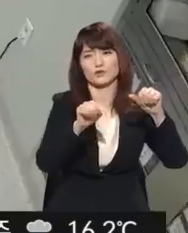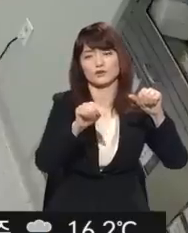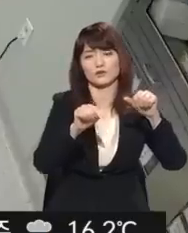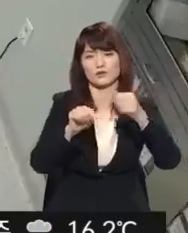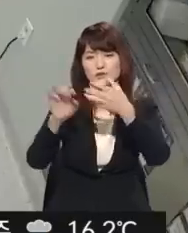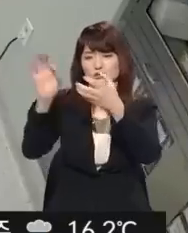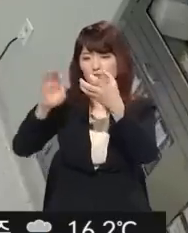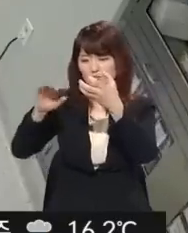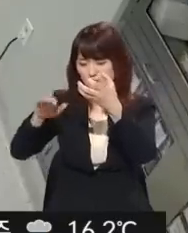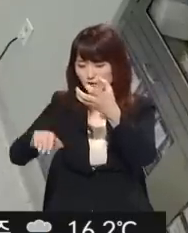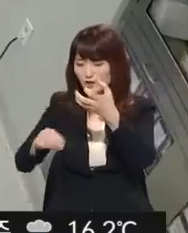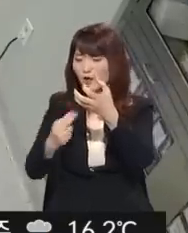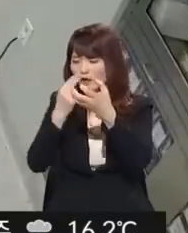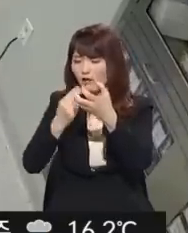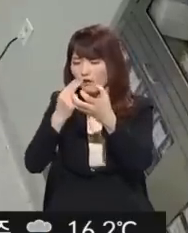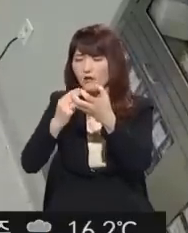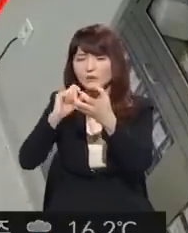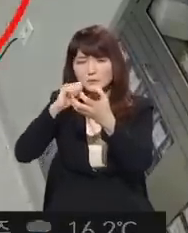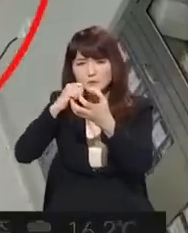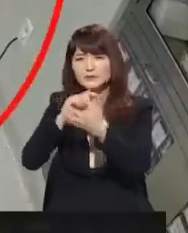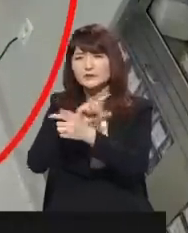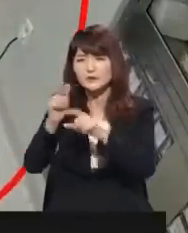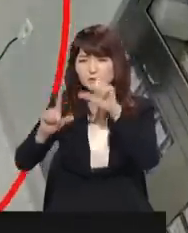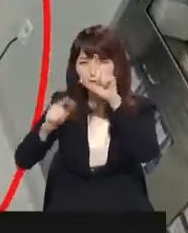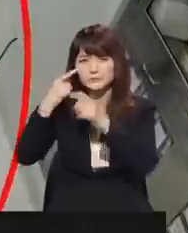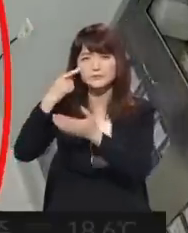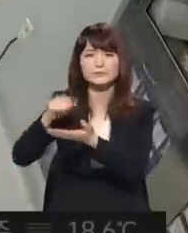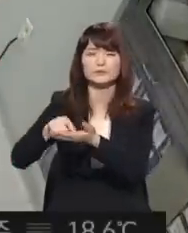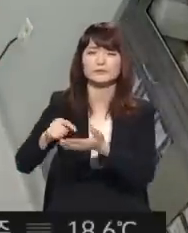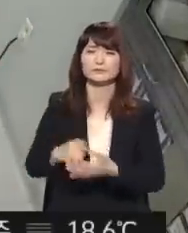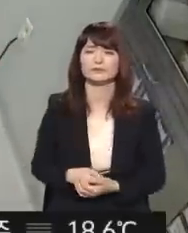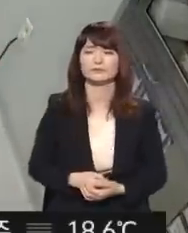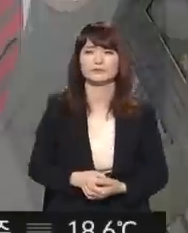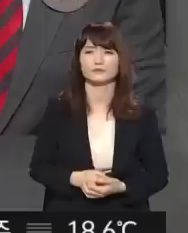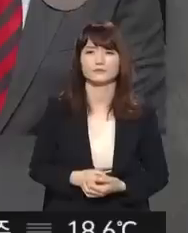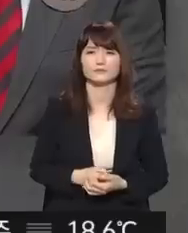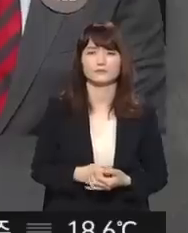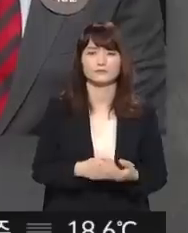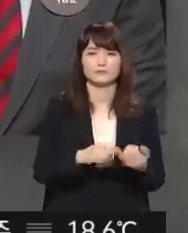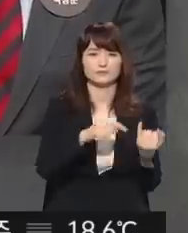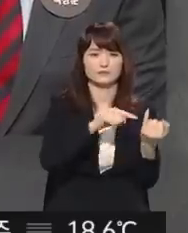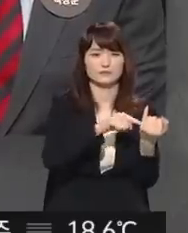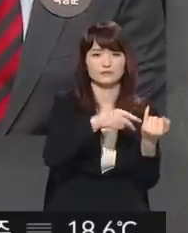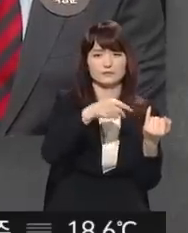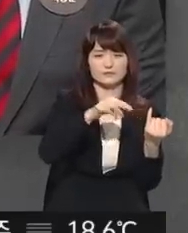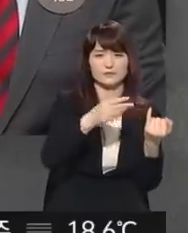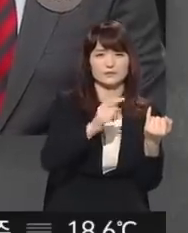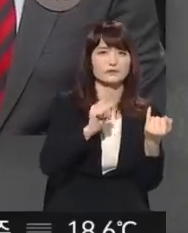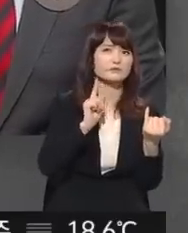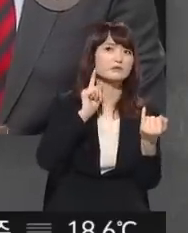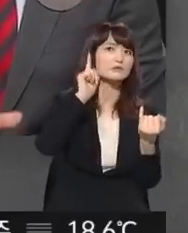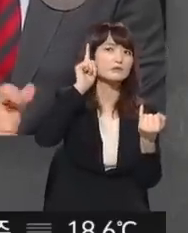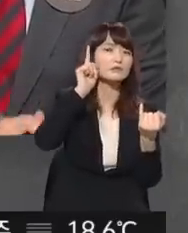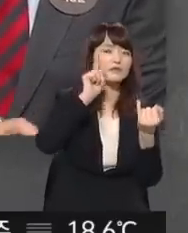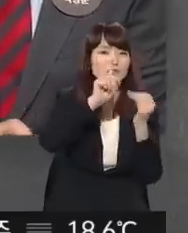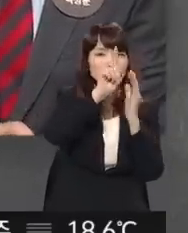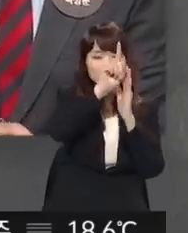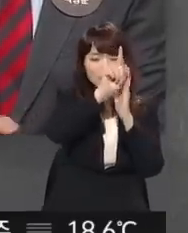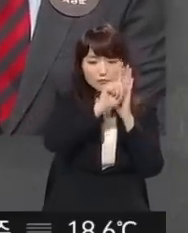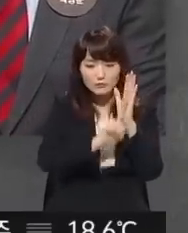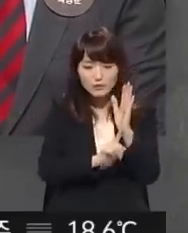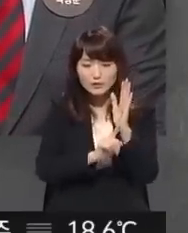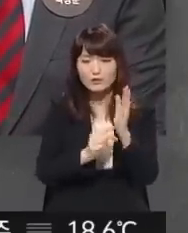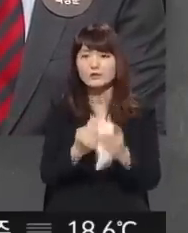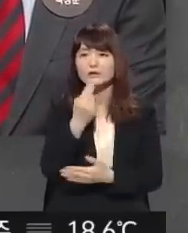90%보다 낮은 경우에는 이제 호흡곤란 등의 여러가지 증상이 나타날 수 있는데 사회 같은 경우 처음에 혈압이 떨어지기 시작하고 다음에